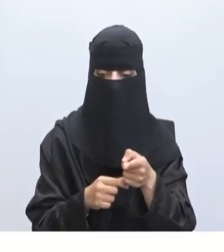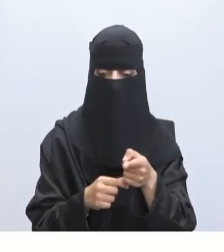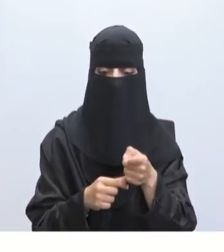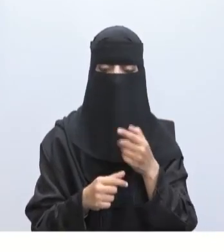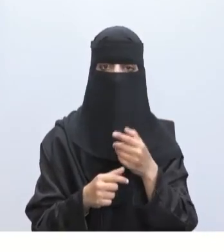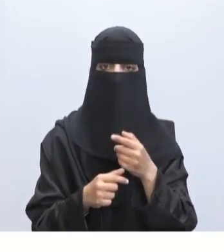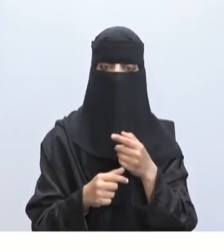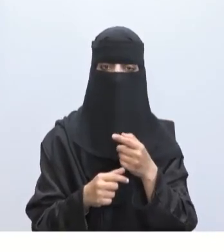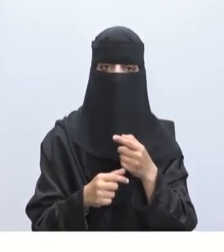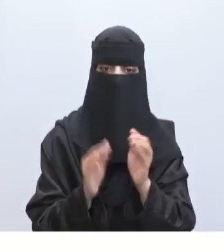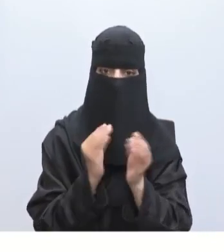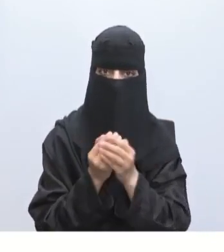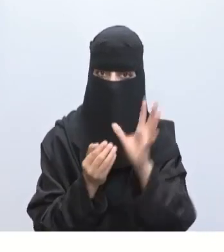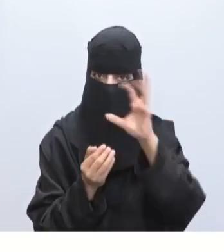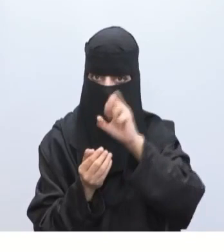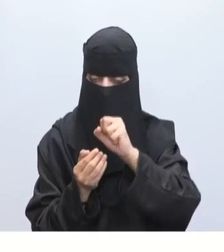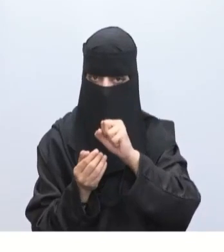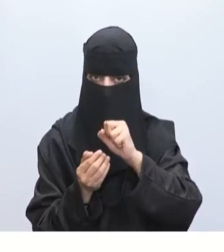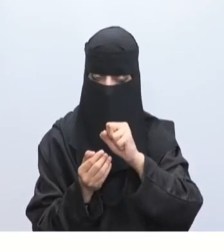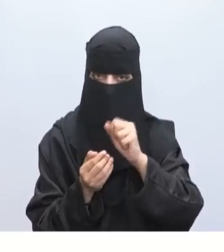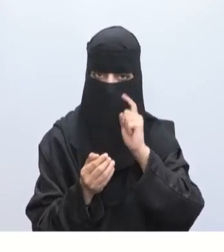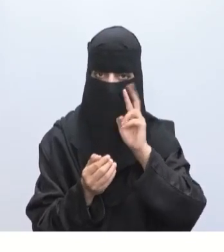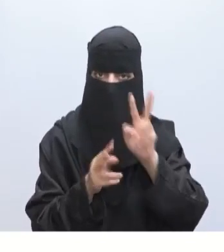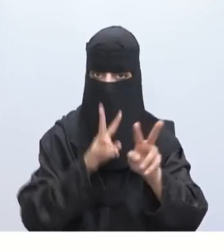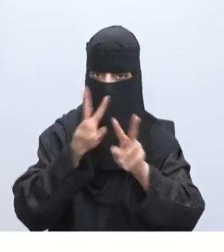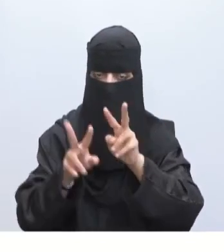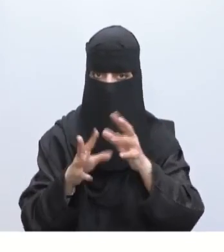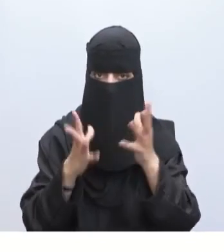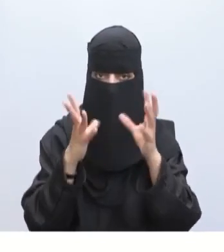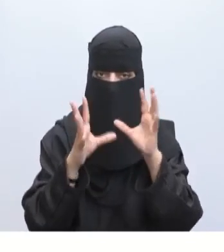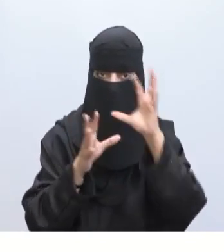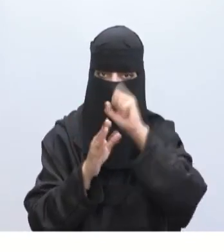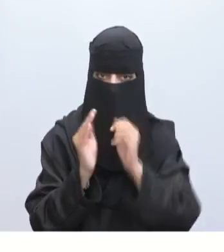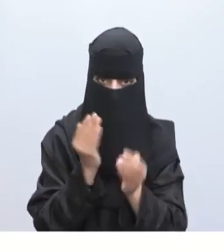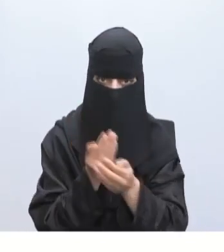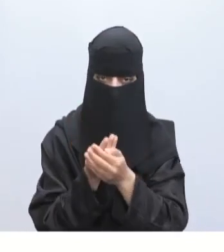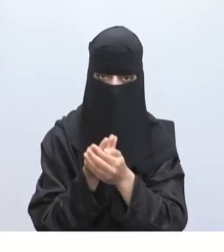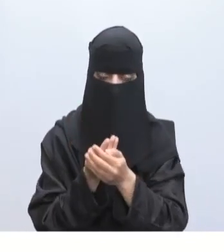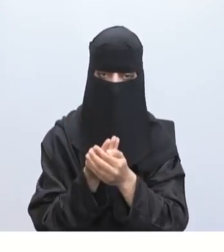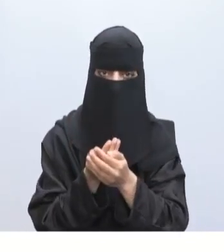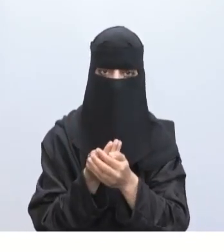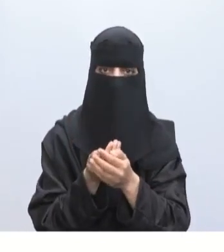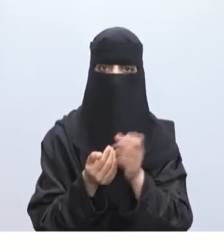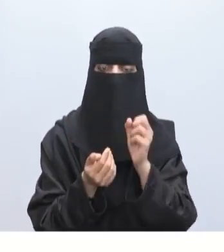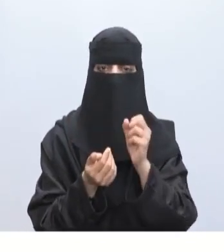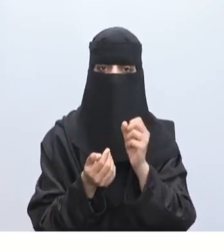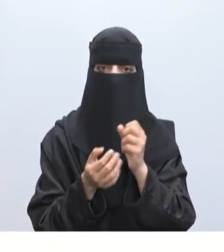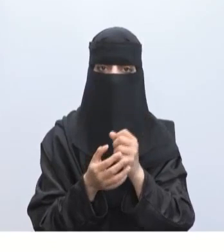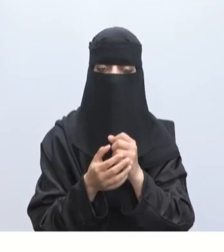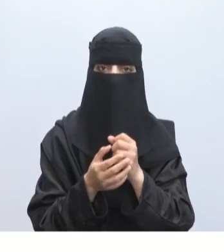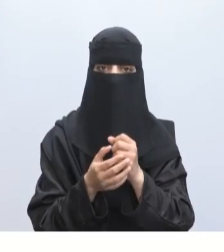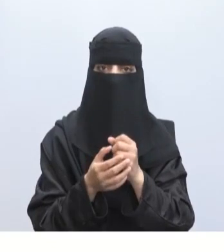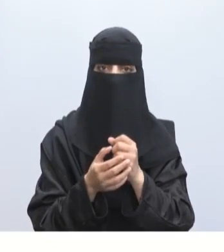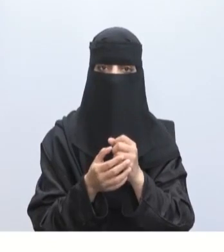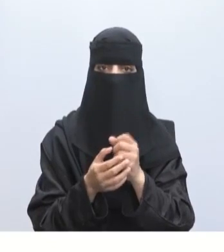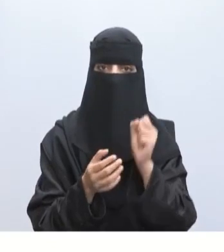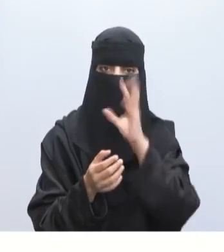الطلاب يختبئ ليلا ويتدار عن الانظار ليلا في كهف عليه ويخرج عفوا يتدارى عن